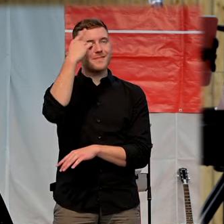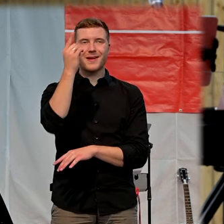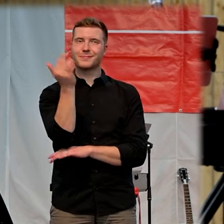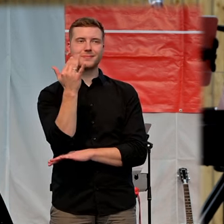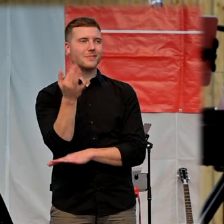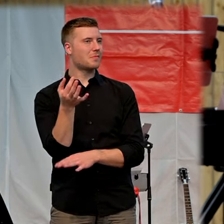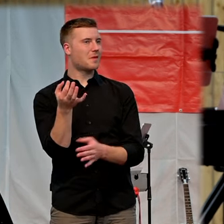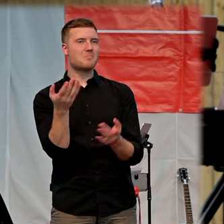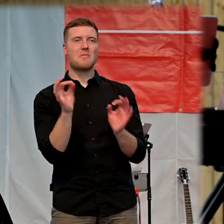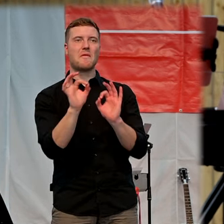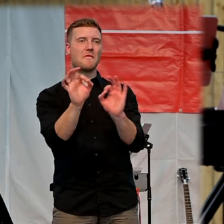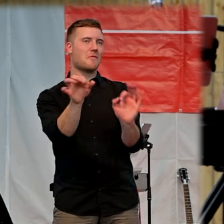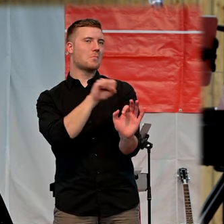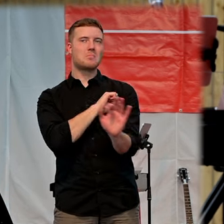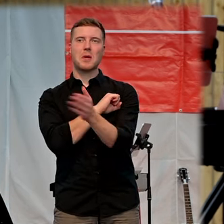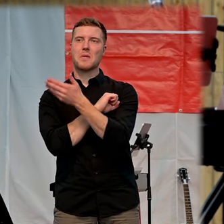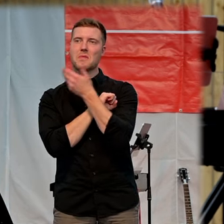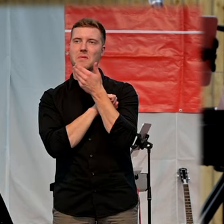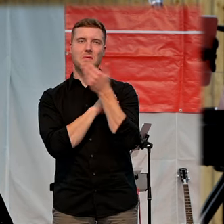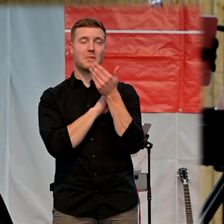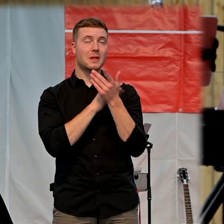Steh auf, denk um.